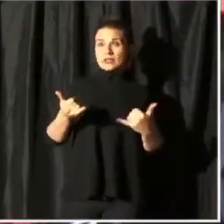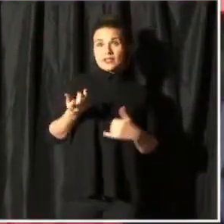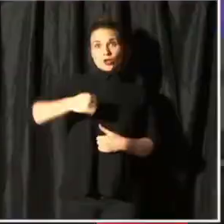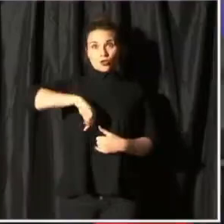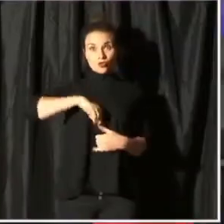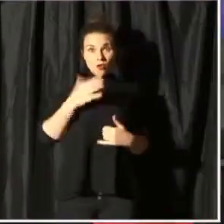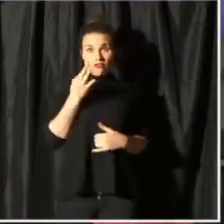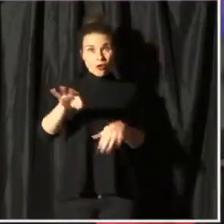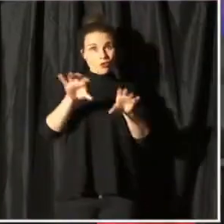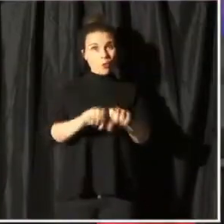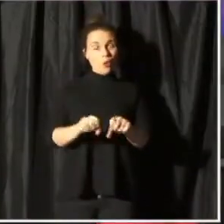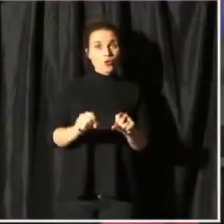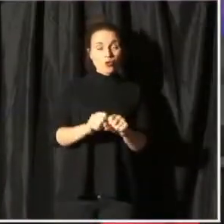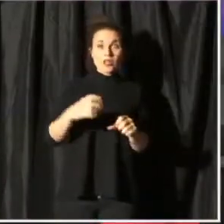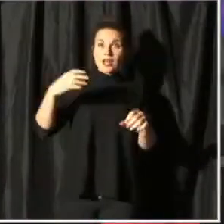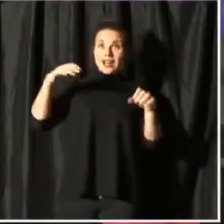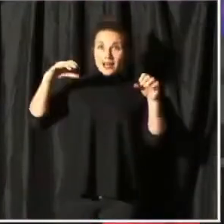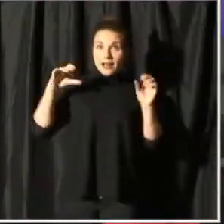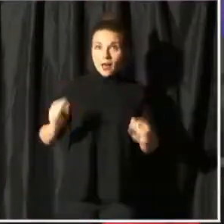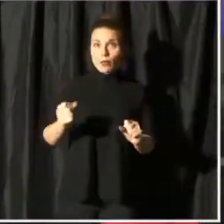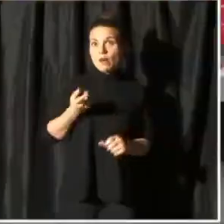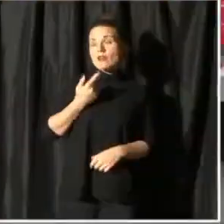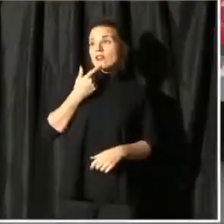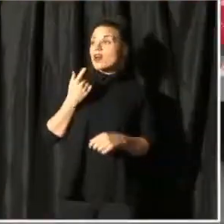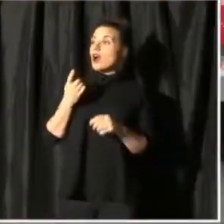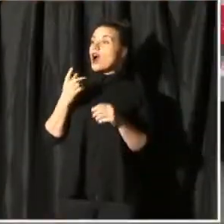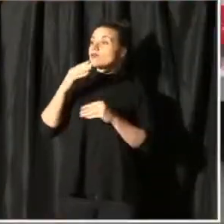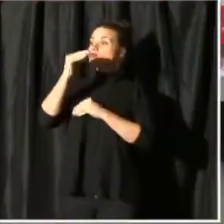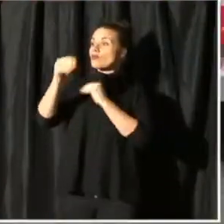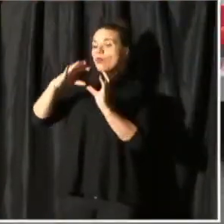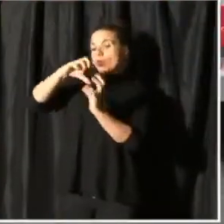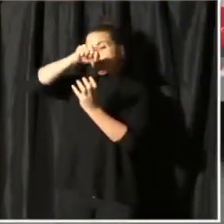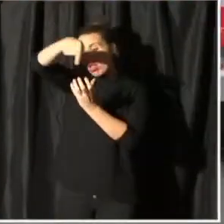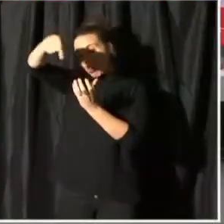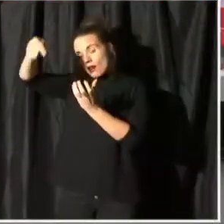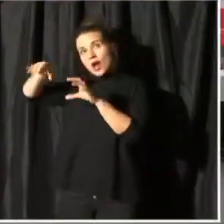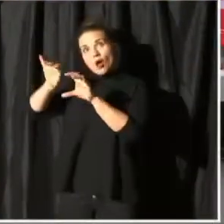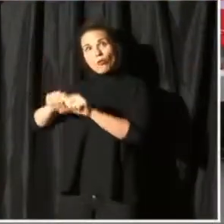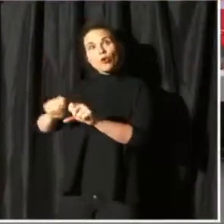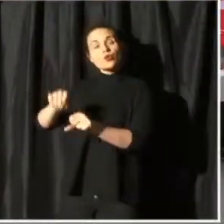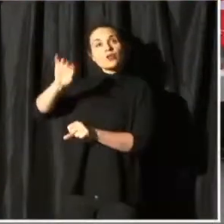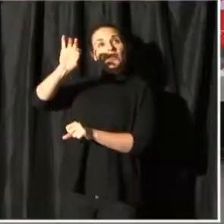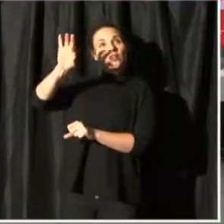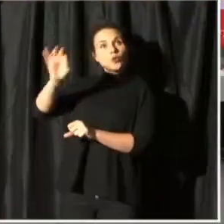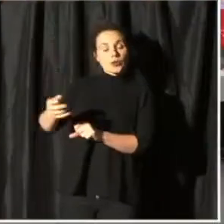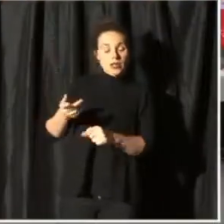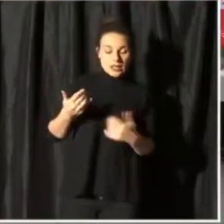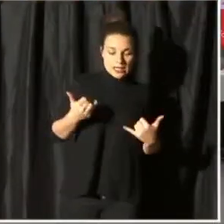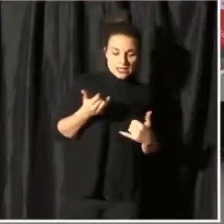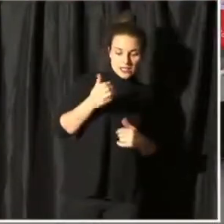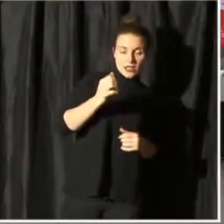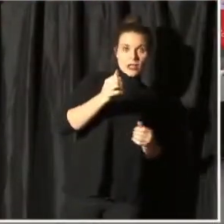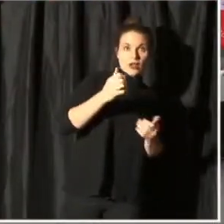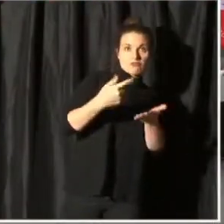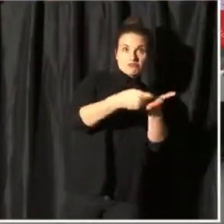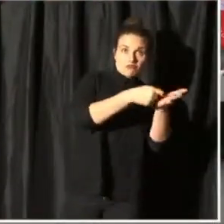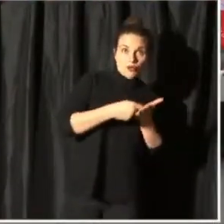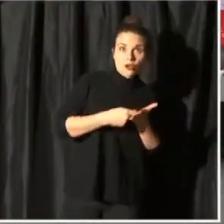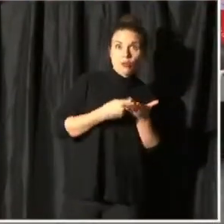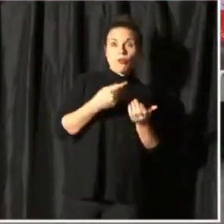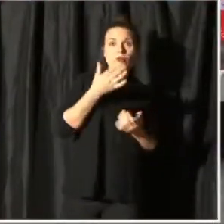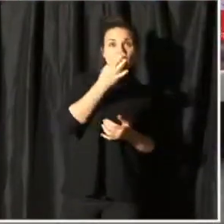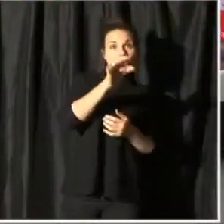nous produisons un autre bout du monde ce que nous courons son mode en france et en europe